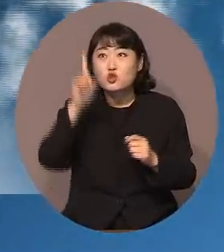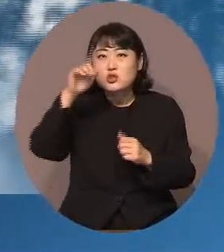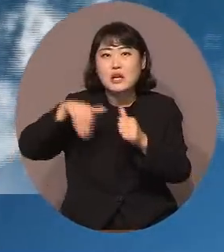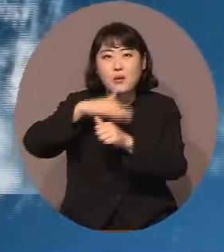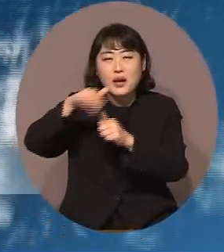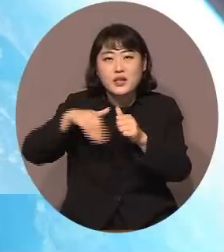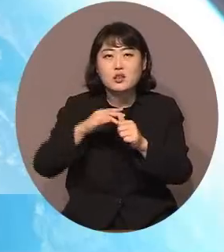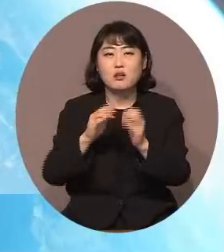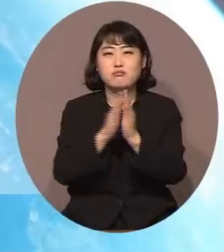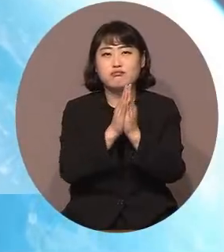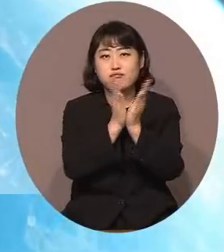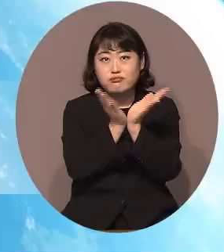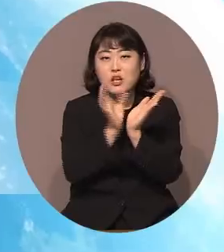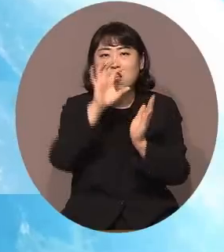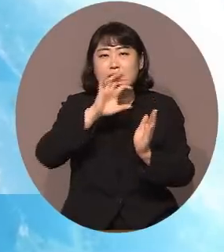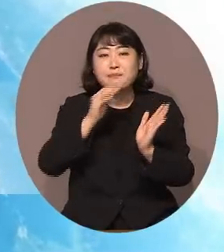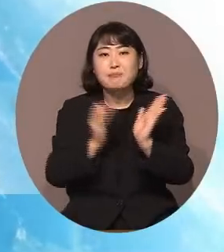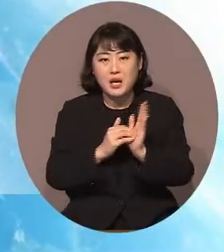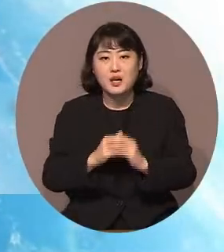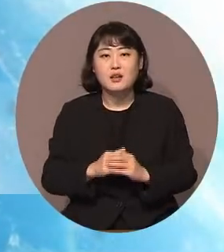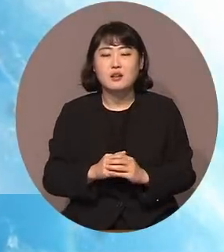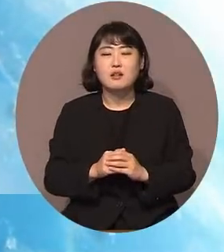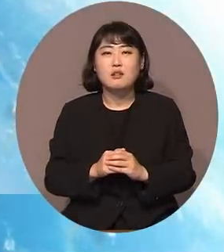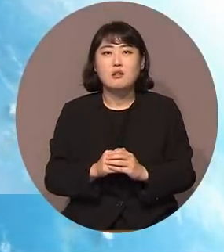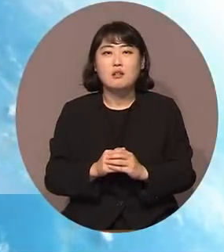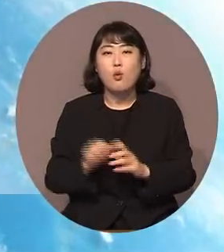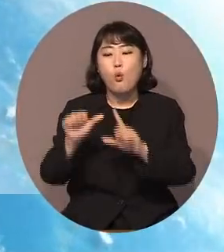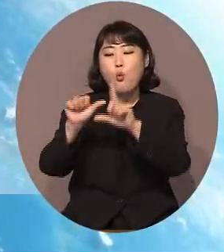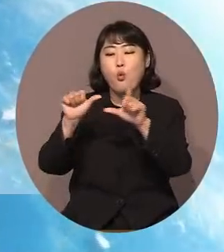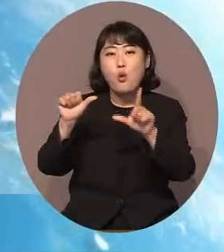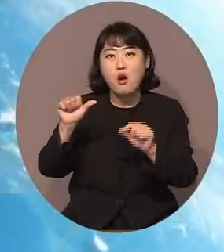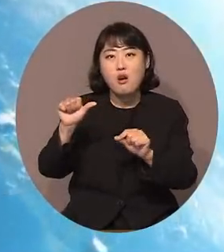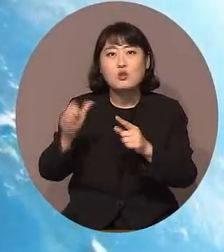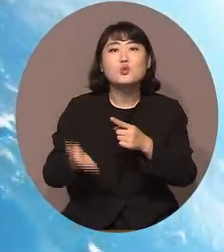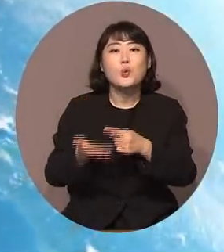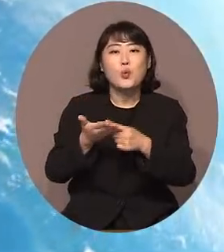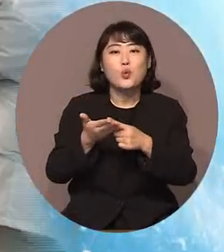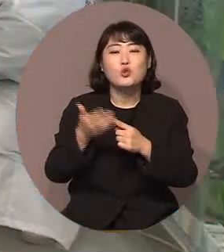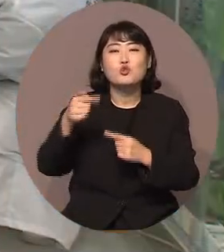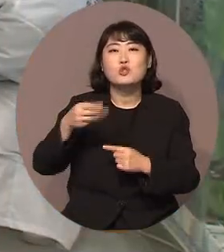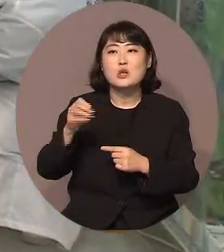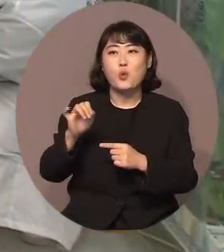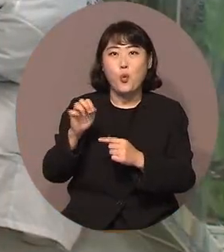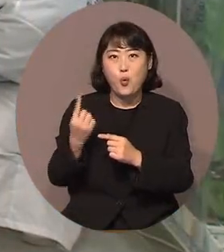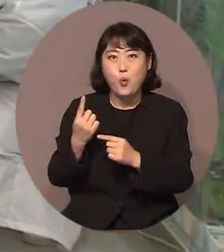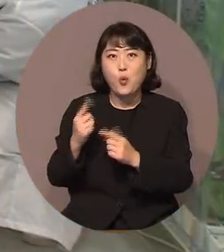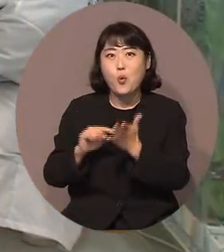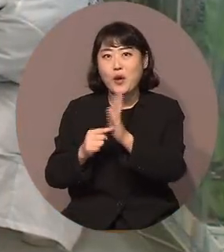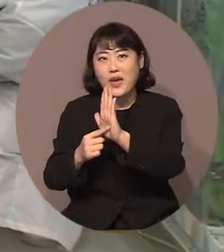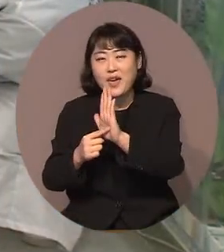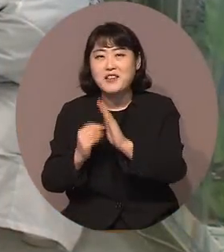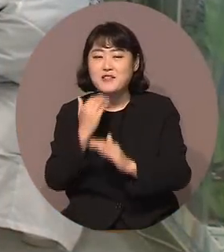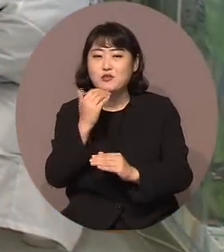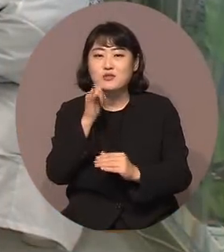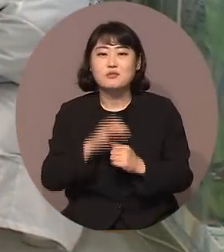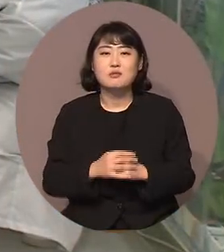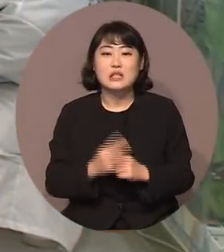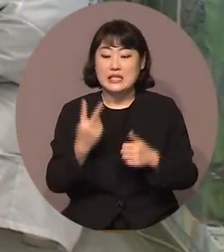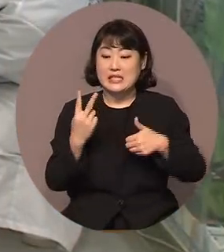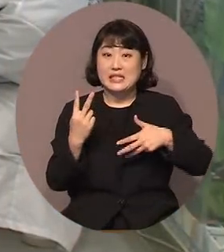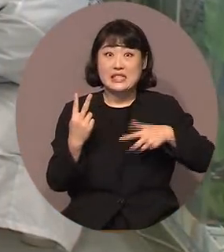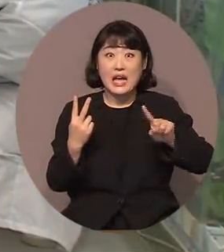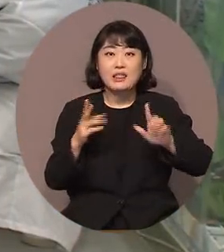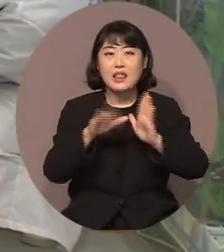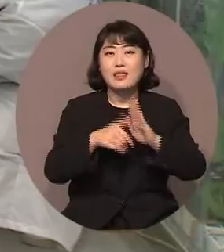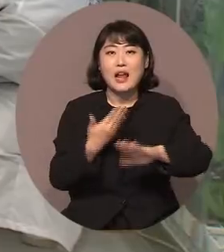점검을 마쳤고 다음 달 초 누리호를 만날 일만 남았습니다. 지난해 2차 발사 때와 가장 큰